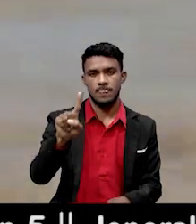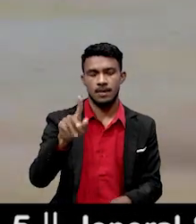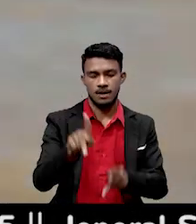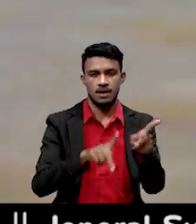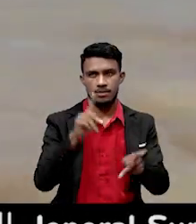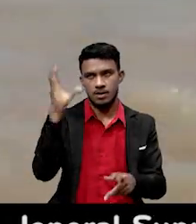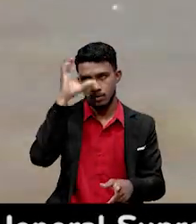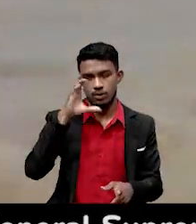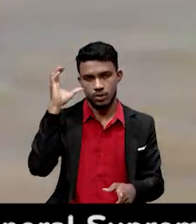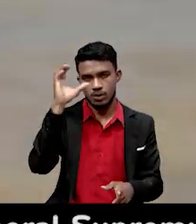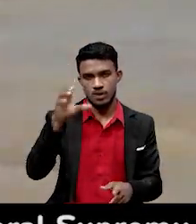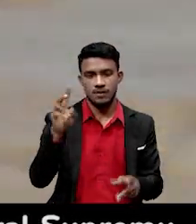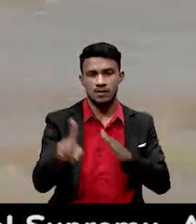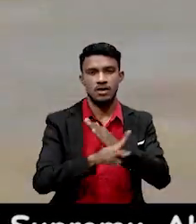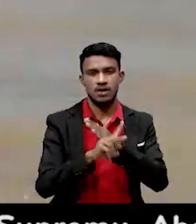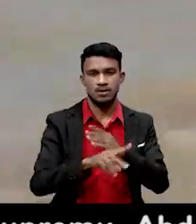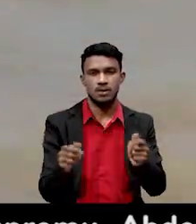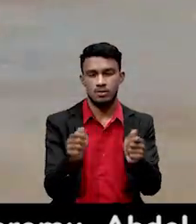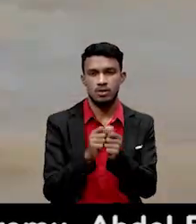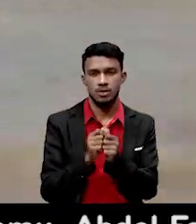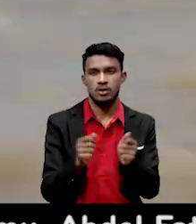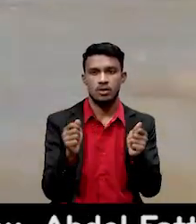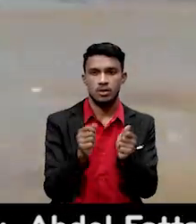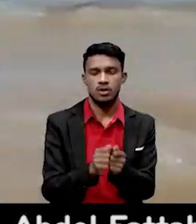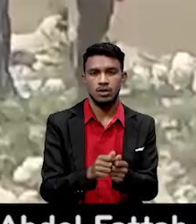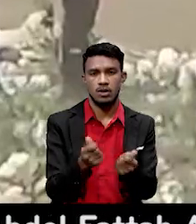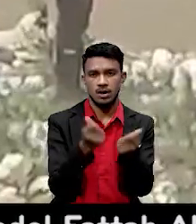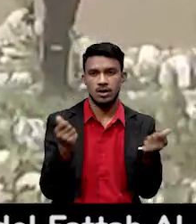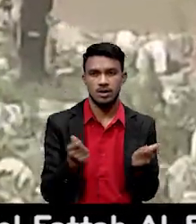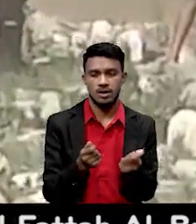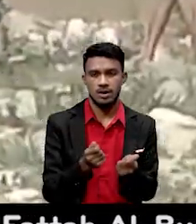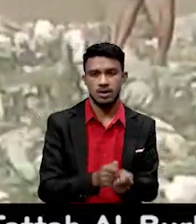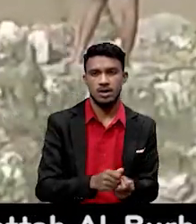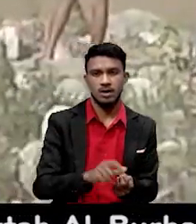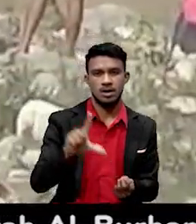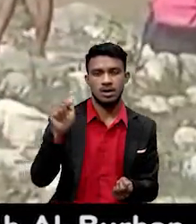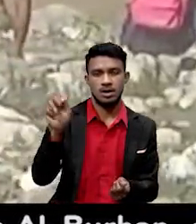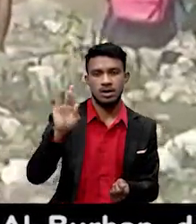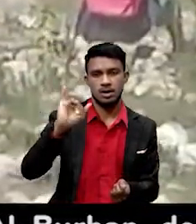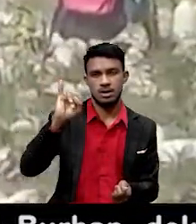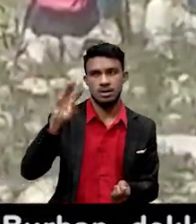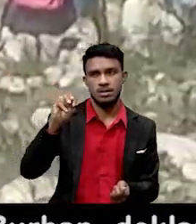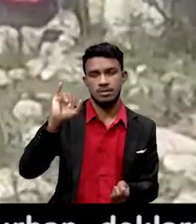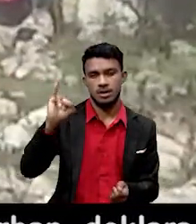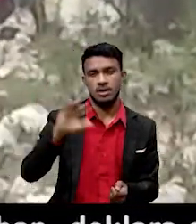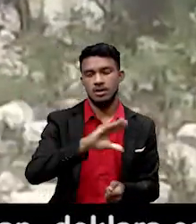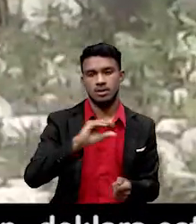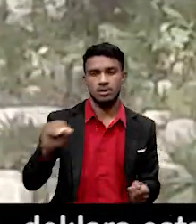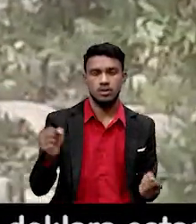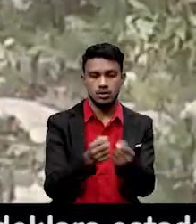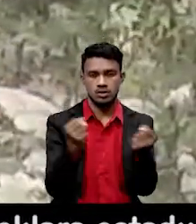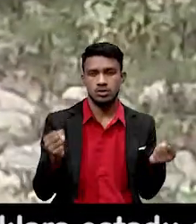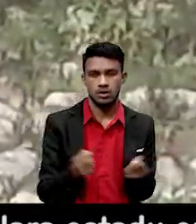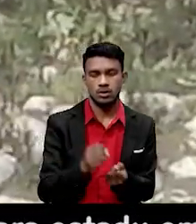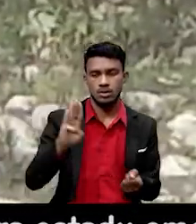tuir vitima komposto husi aldea Larimi, posto administrativo Ilomar, munisipio Lautem, no suku Bahatata,